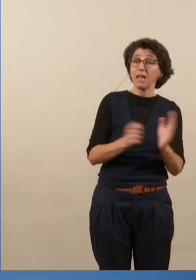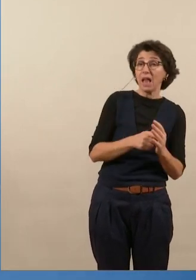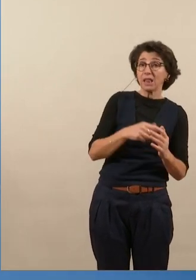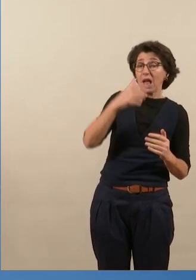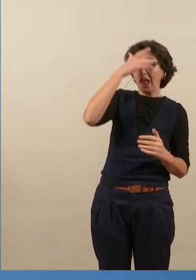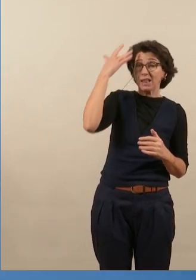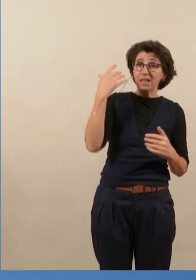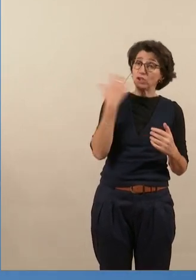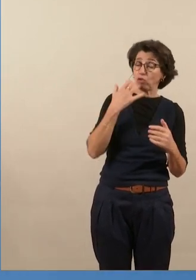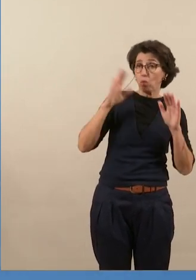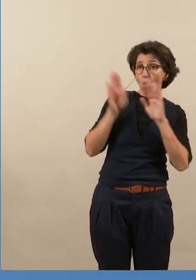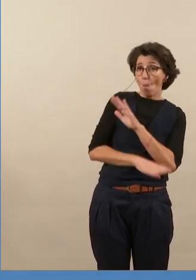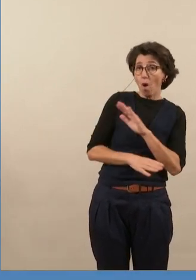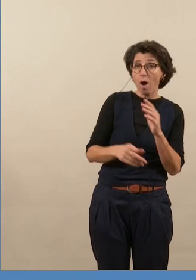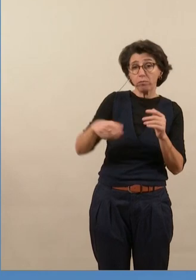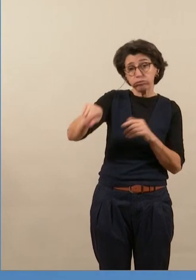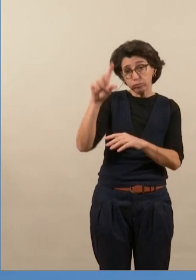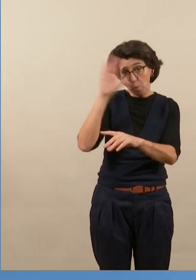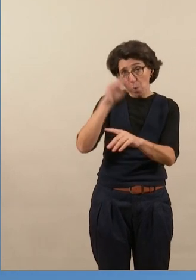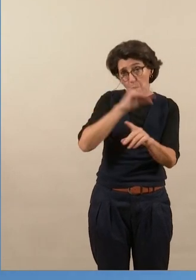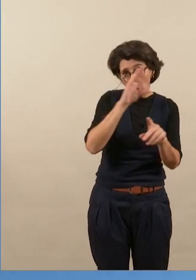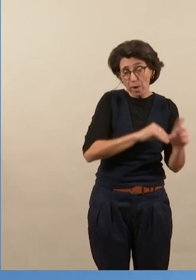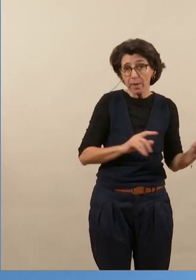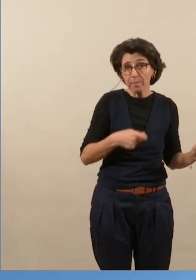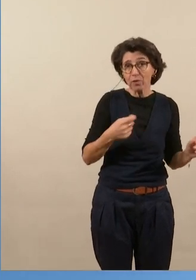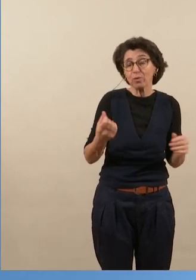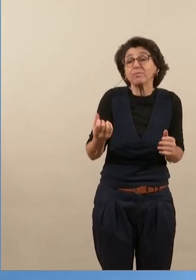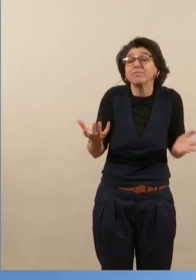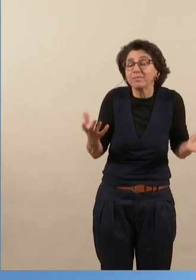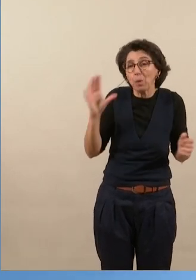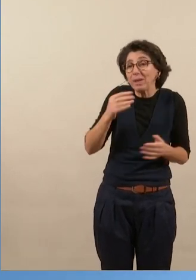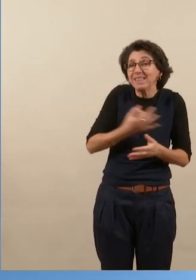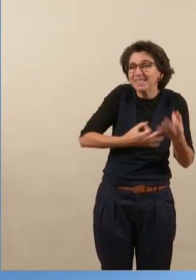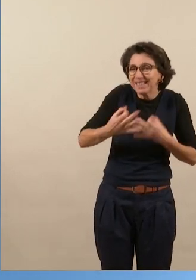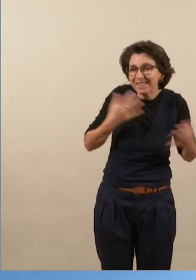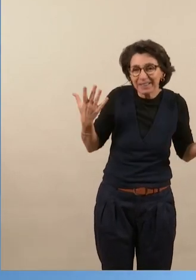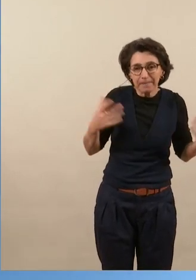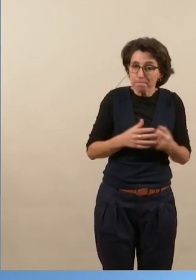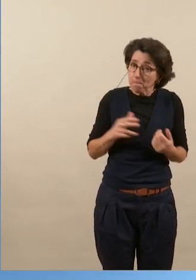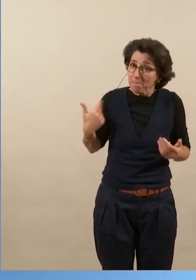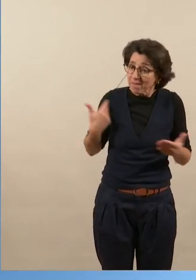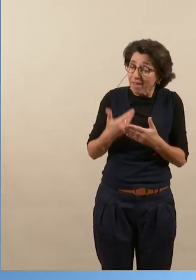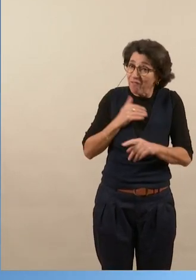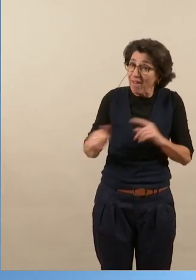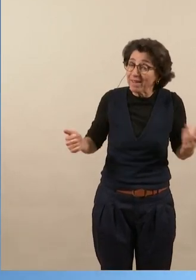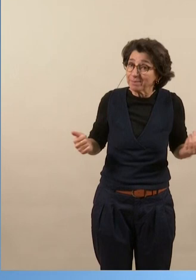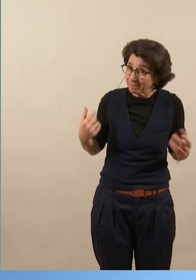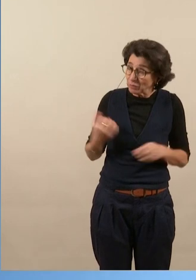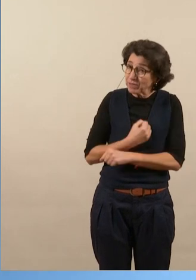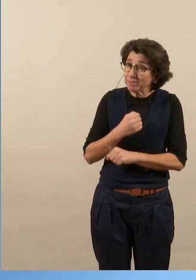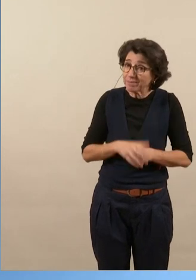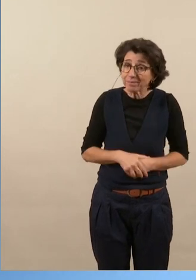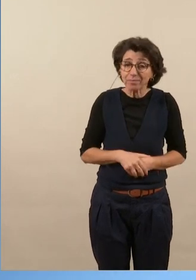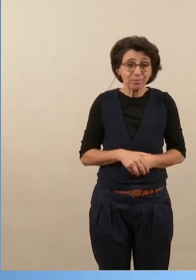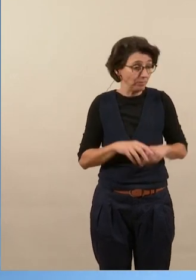donc tout cela vous avez oublié de le citer mais c'est des choses qui qui marquent à la fois les